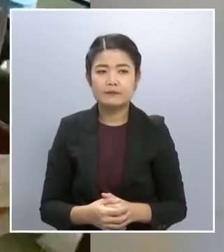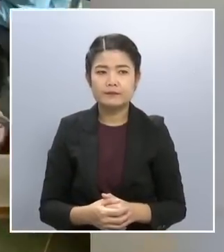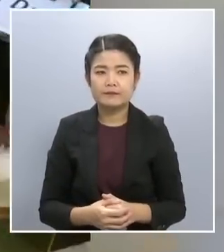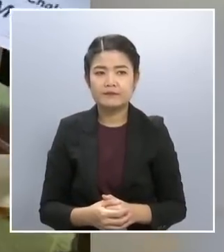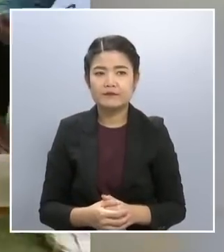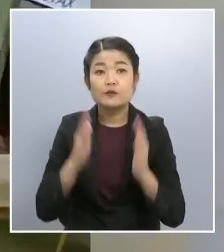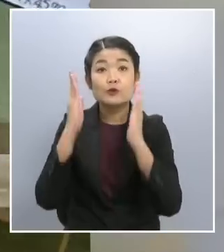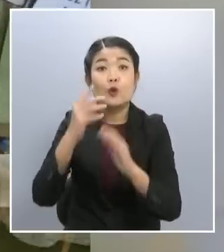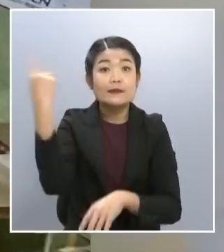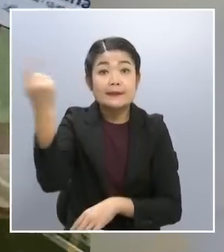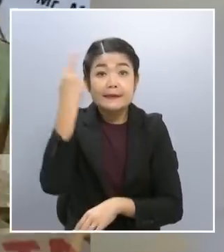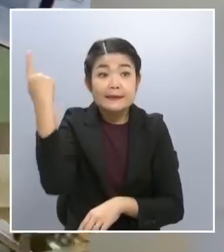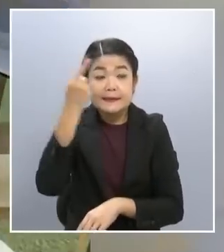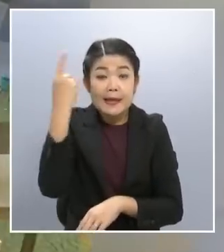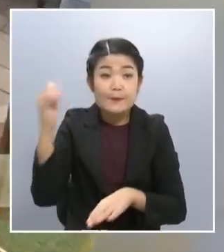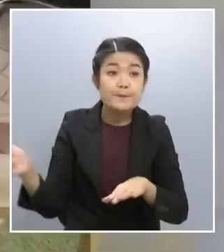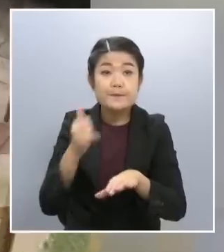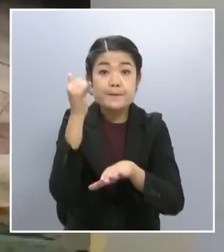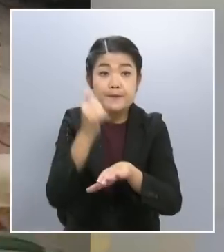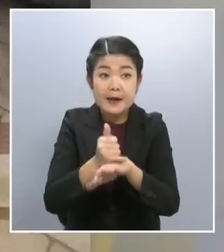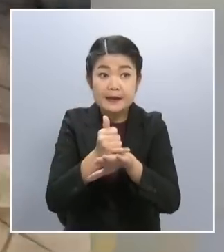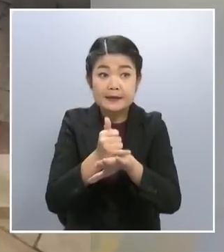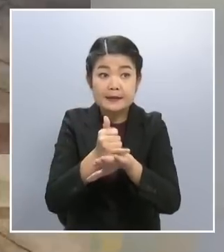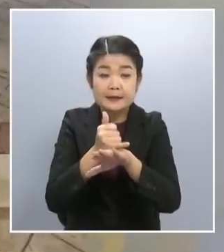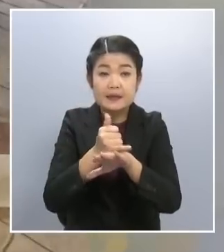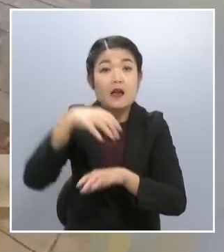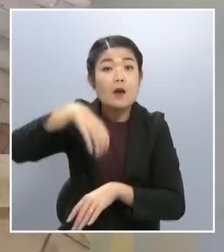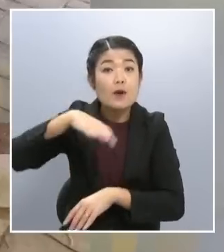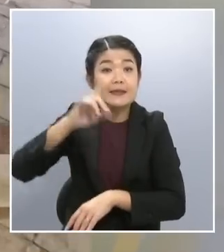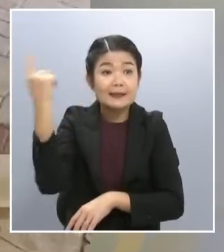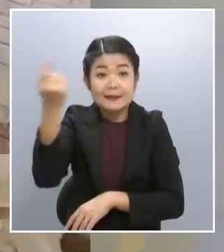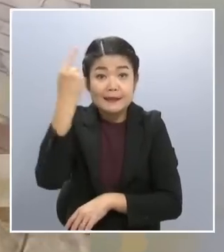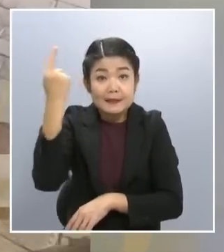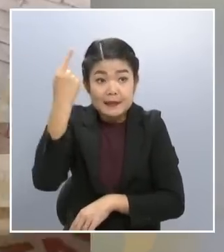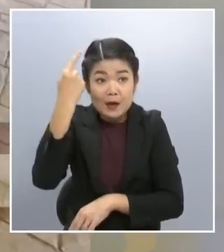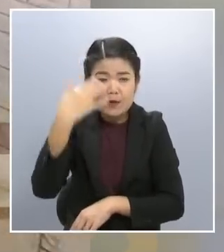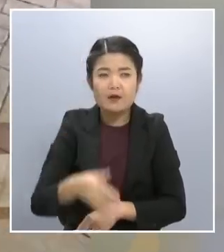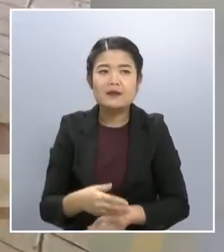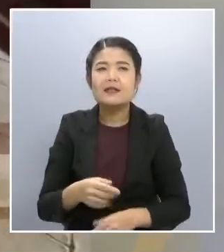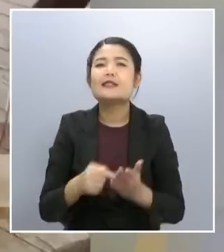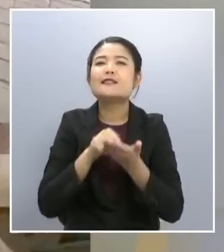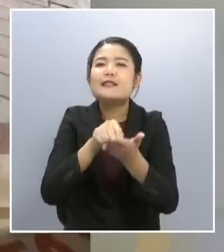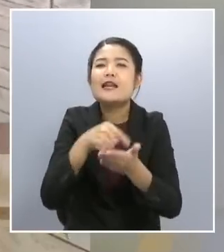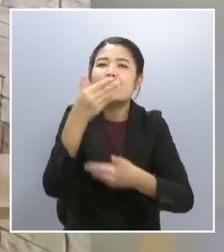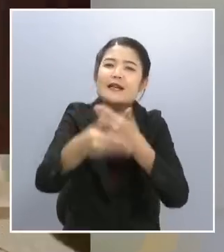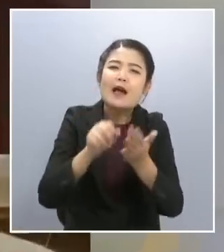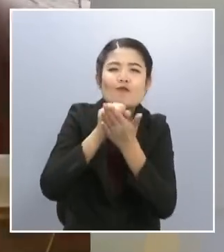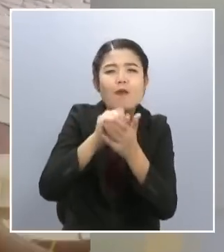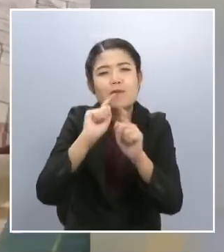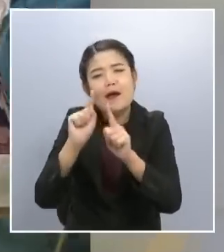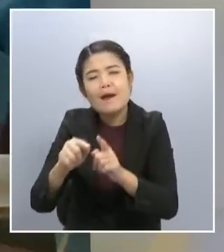นักท่องเที่ยวไปจอดเอาไว้จุดจุดหนึ่งซึ่งเป็นบริษัททัวร์แล้วก็เสนอขายบริการต่างๆ